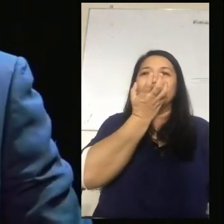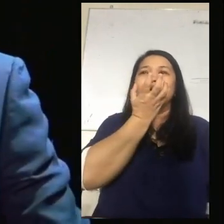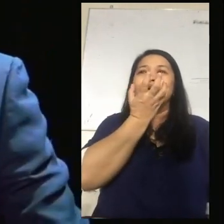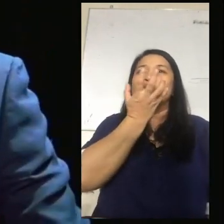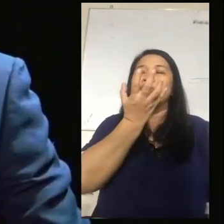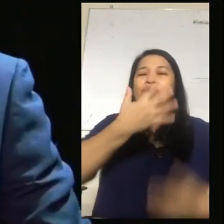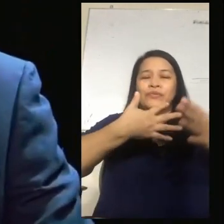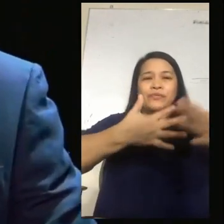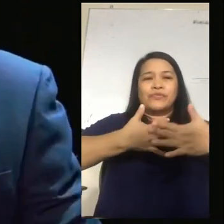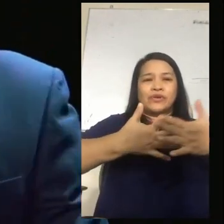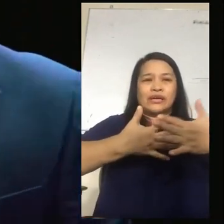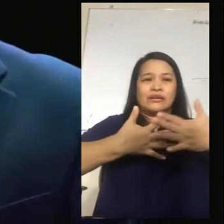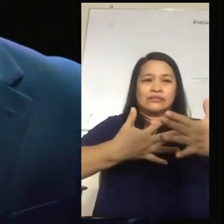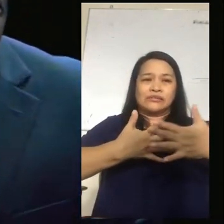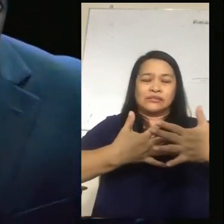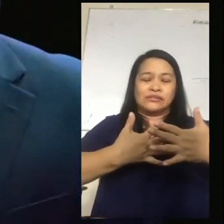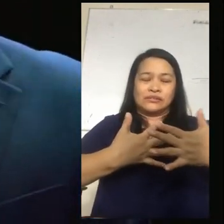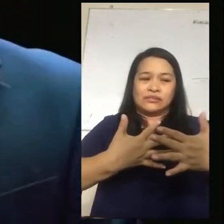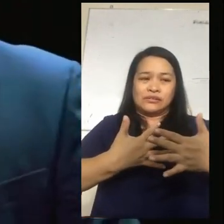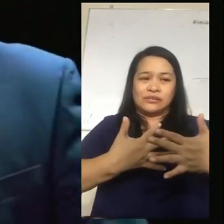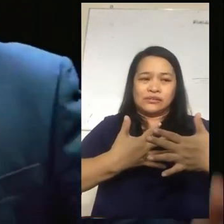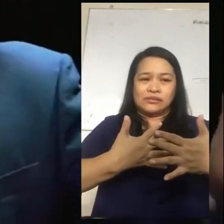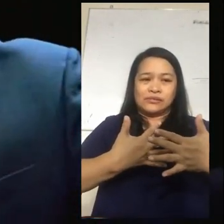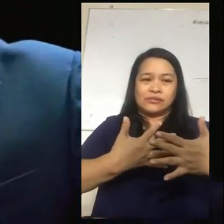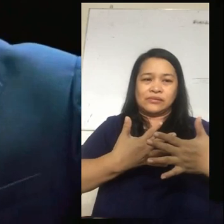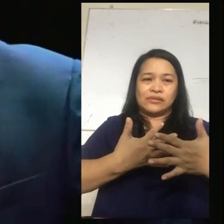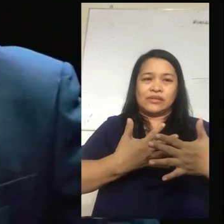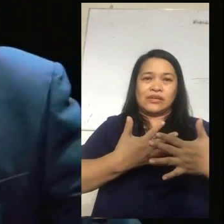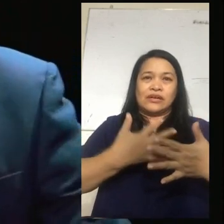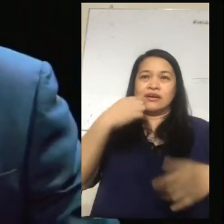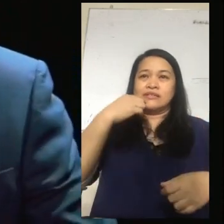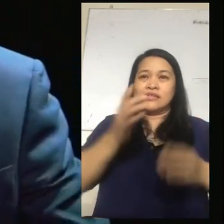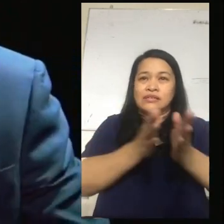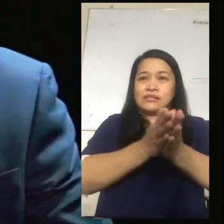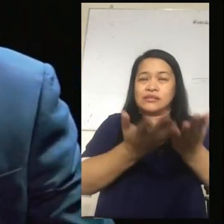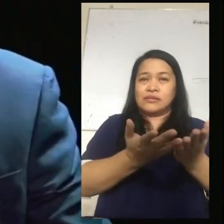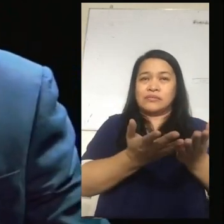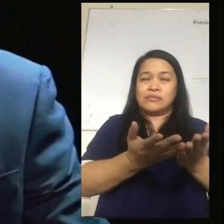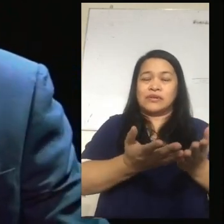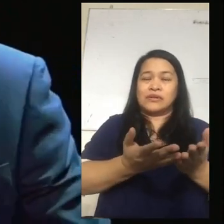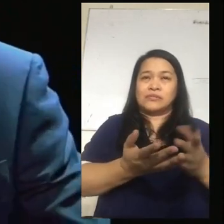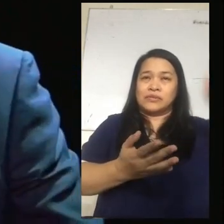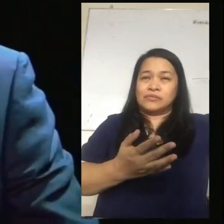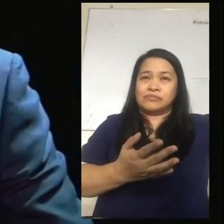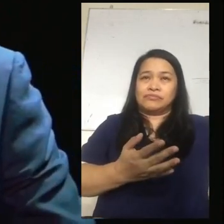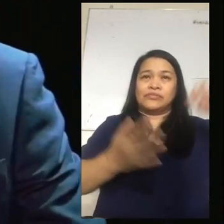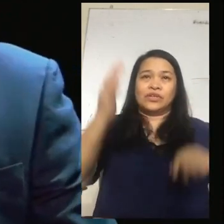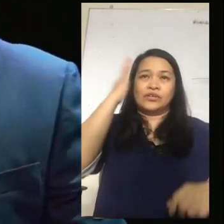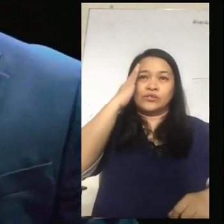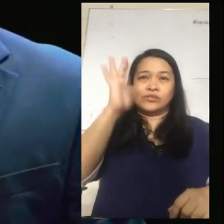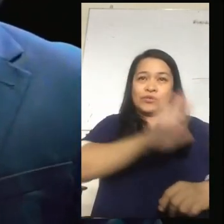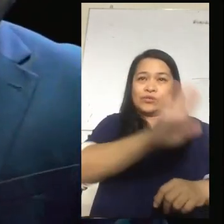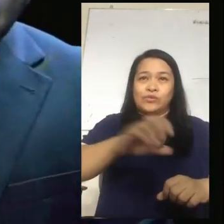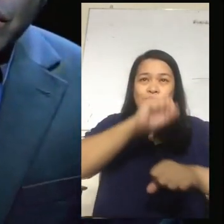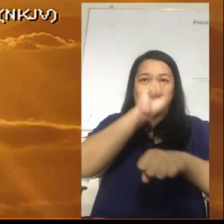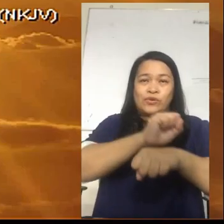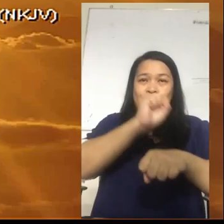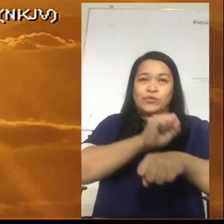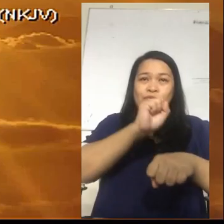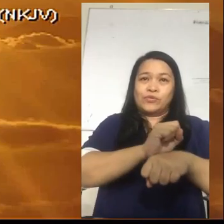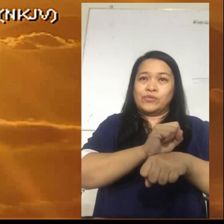Revelation chapter 3, verse 15 to 17, I know your works, that you are neither cold nor hot. I could wish you